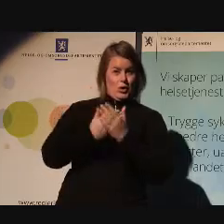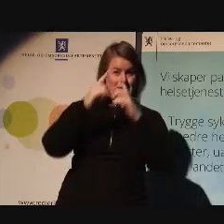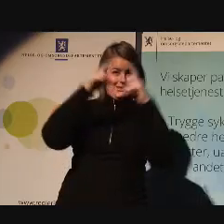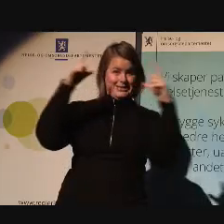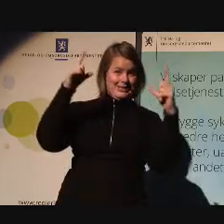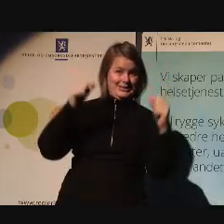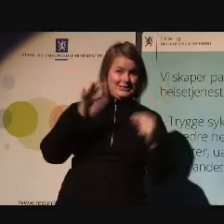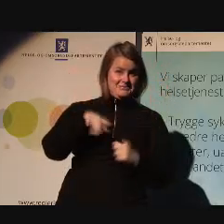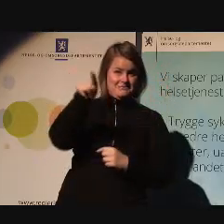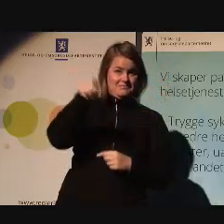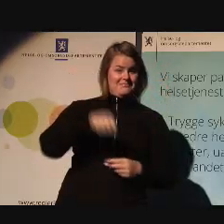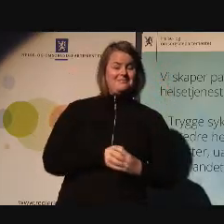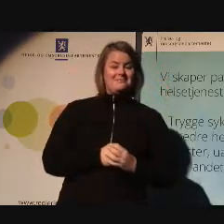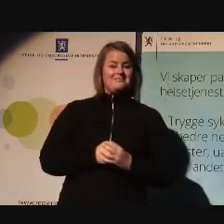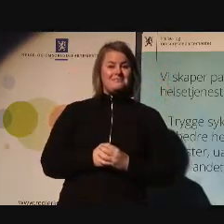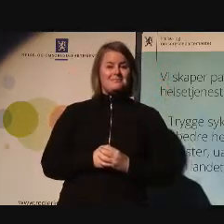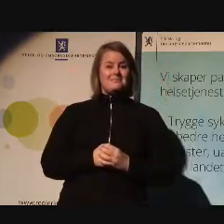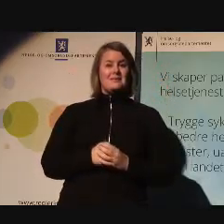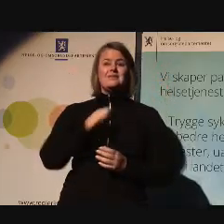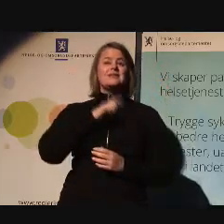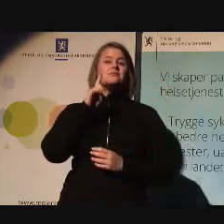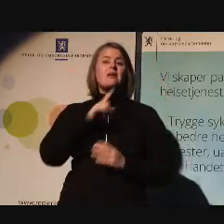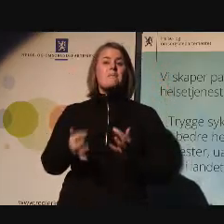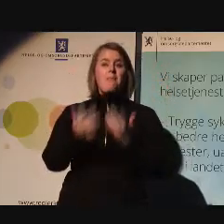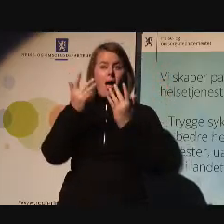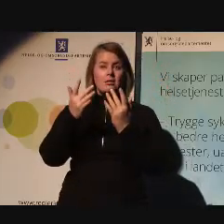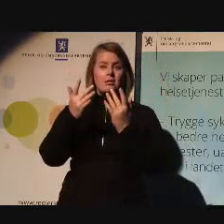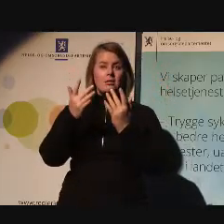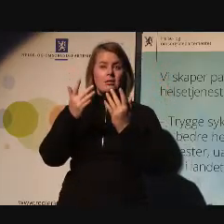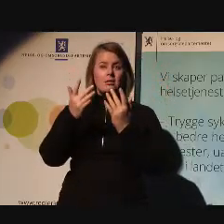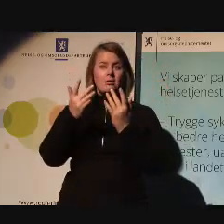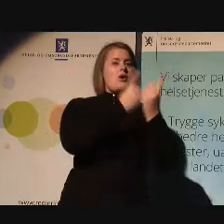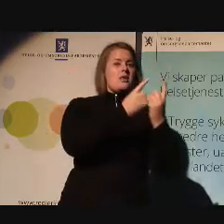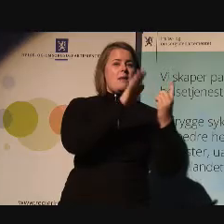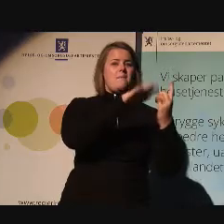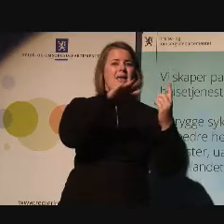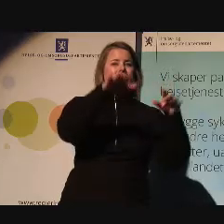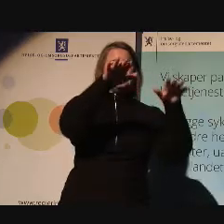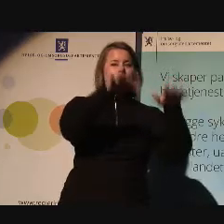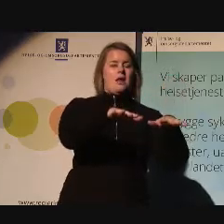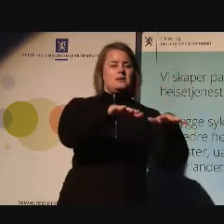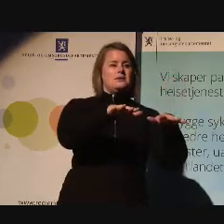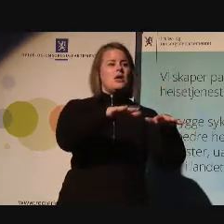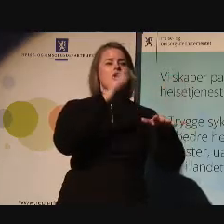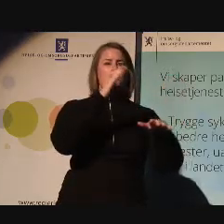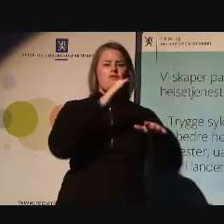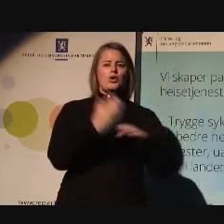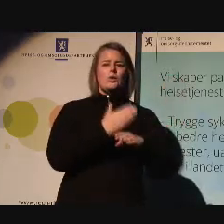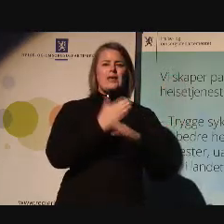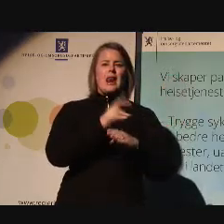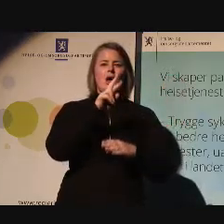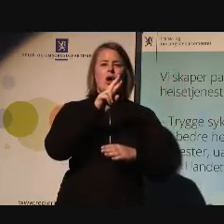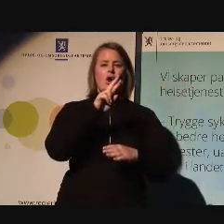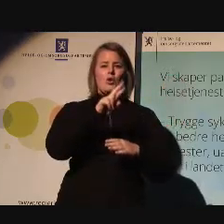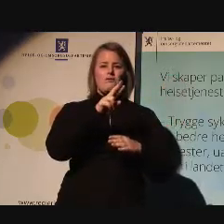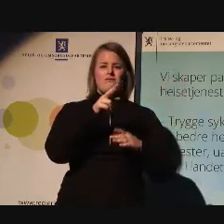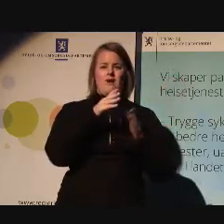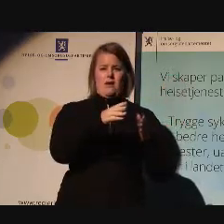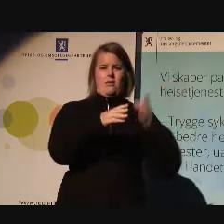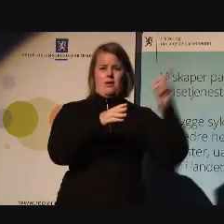her. Møtestedet for brann er ved parkeringsplassen til Comfort Hotel Runway, som har et eget skilt